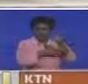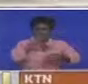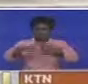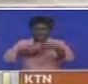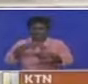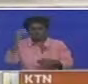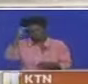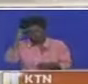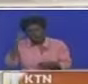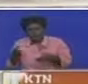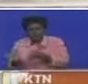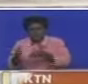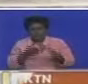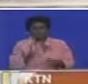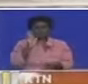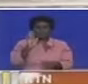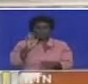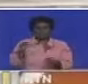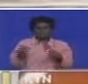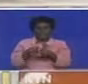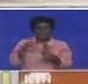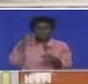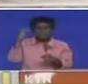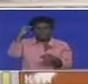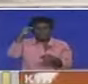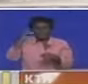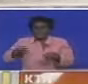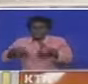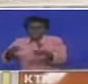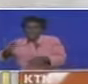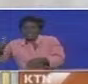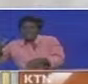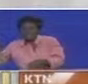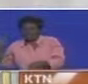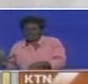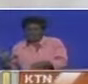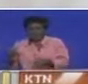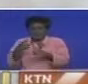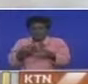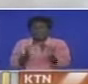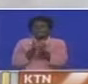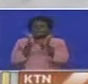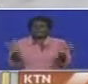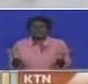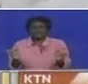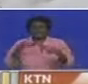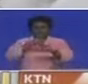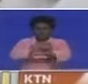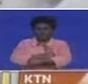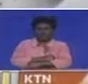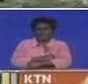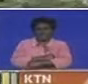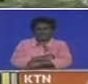yao. Nafasi zao kulingana na walimu wakuu hutolewa kwa wengine kutoka shule za msingi za umma katika awamu ya pili ya